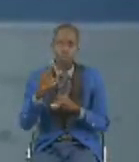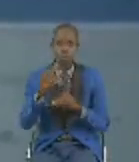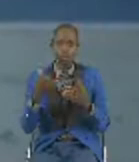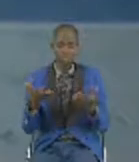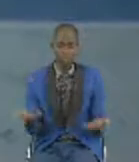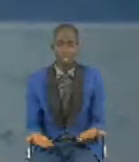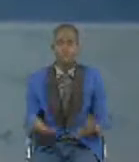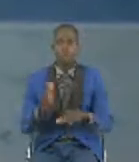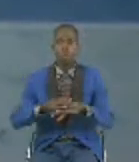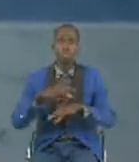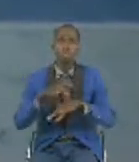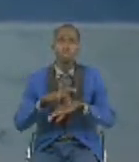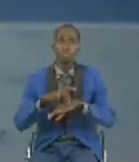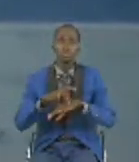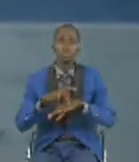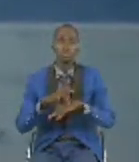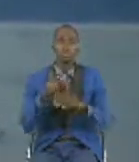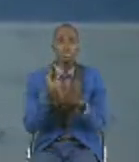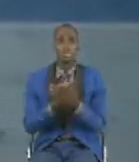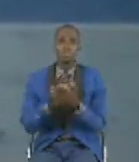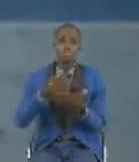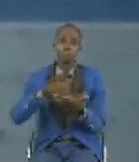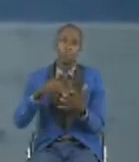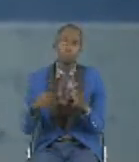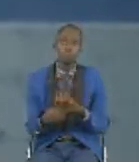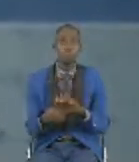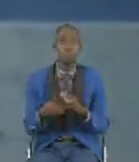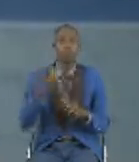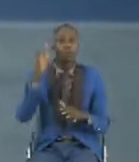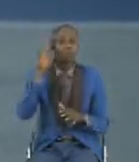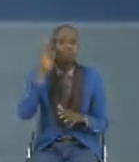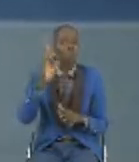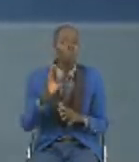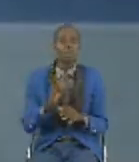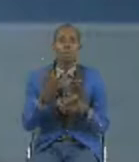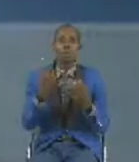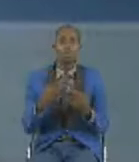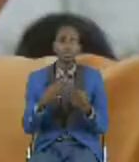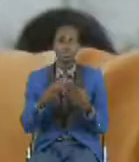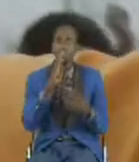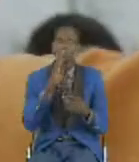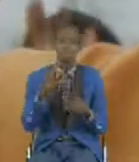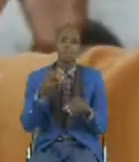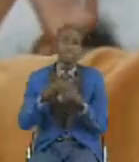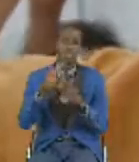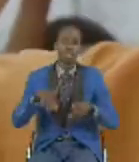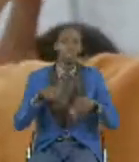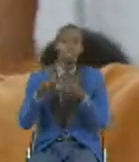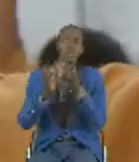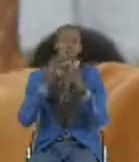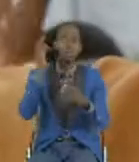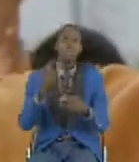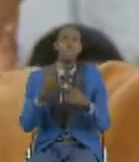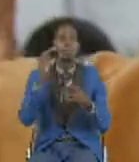sur terre, cet objectif sera accompli au nom de